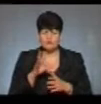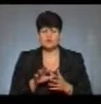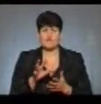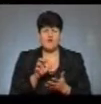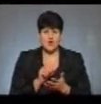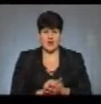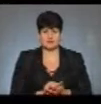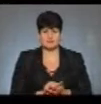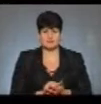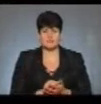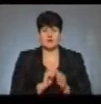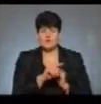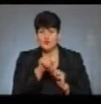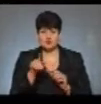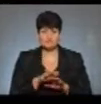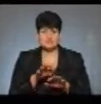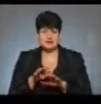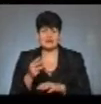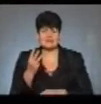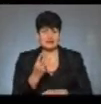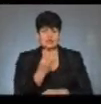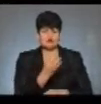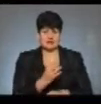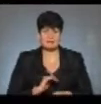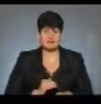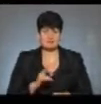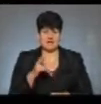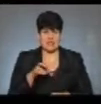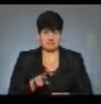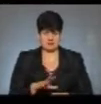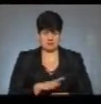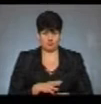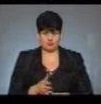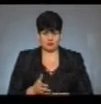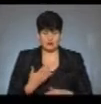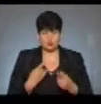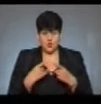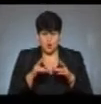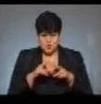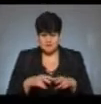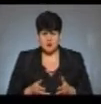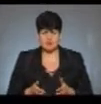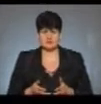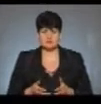оренді. В кожному залі 3-4 підприємця було. В принципі, якщо розібратися,